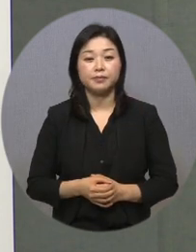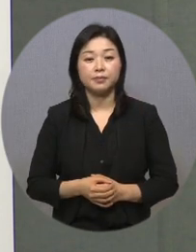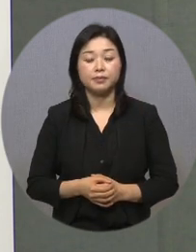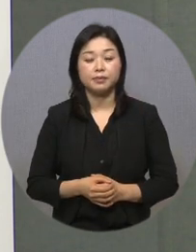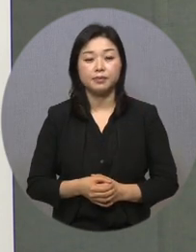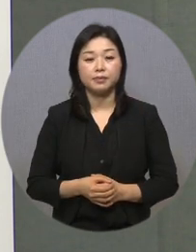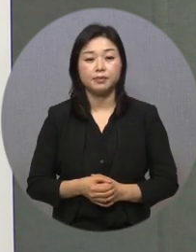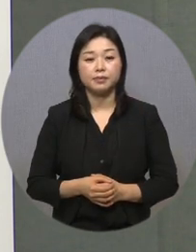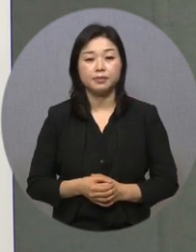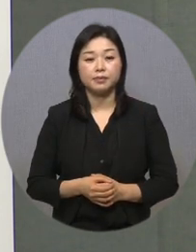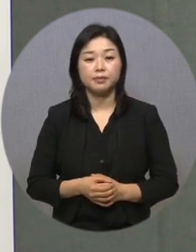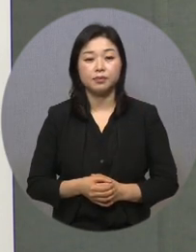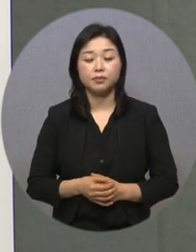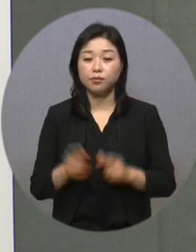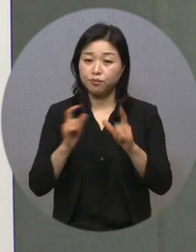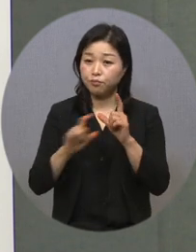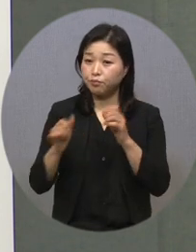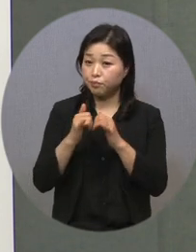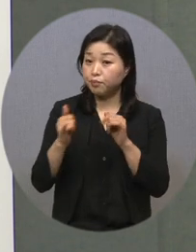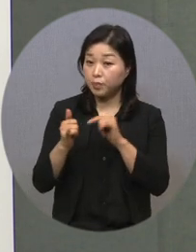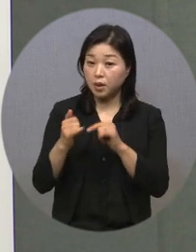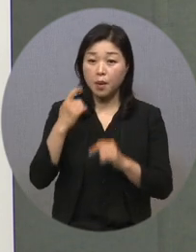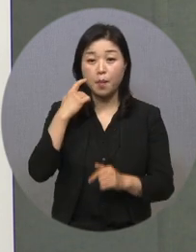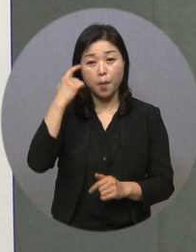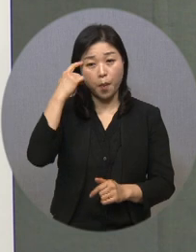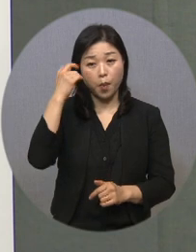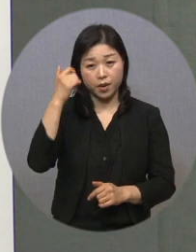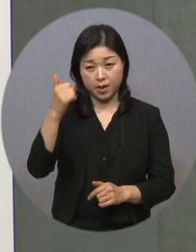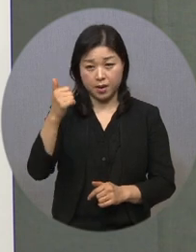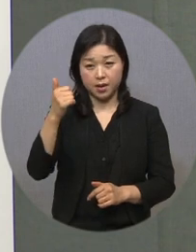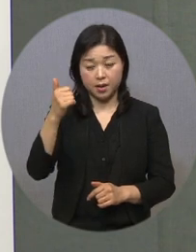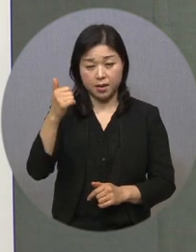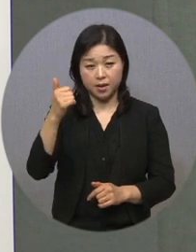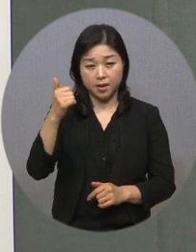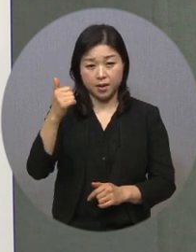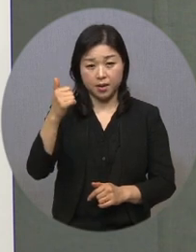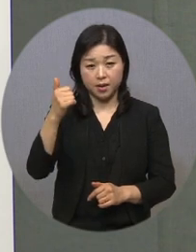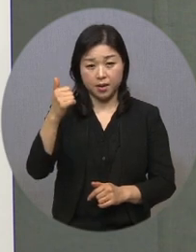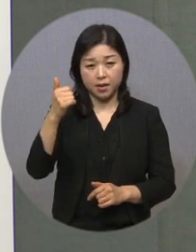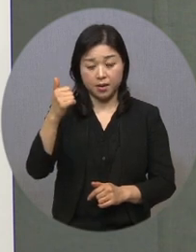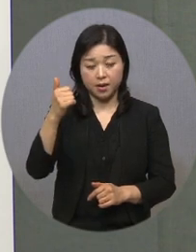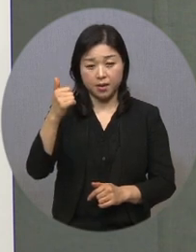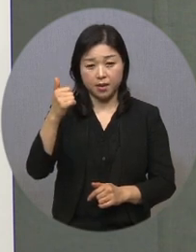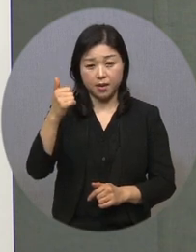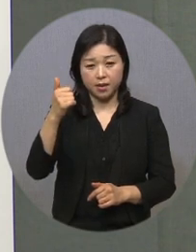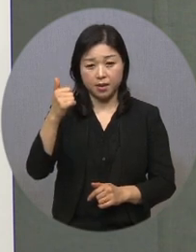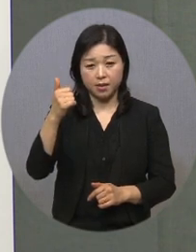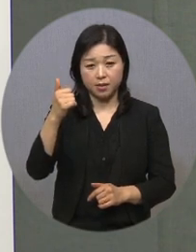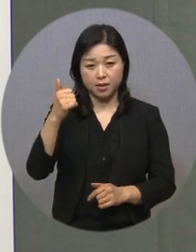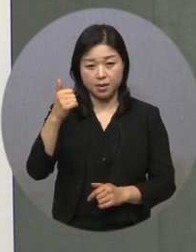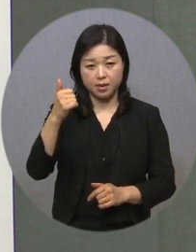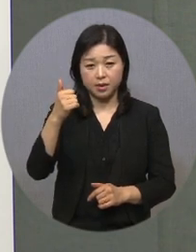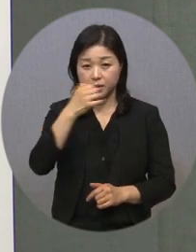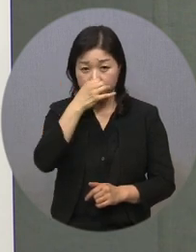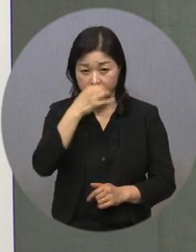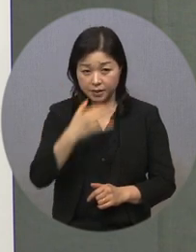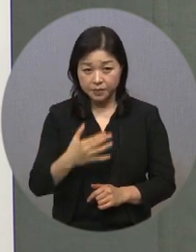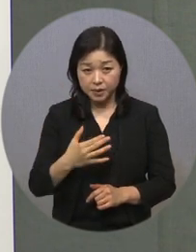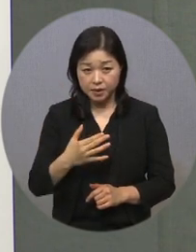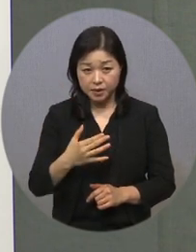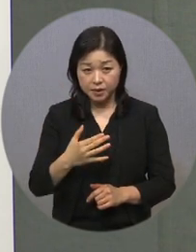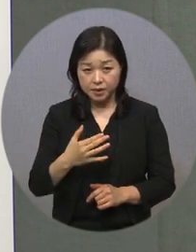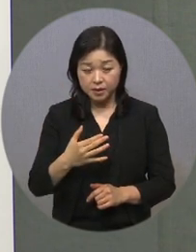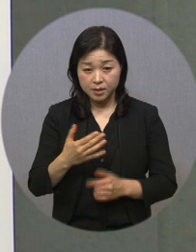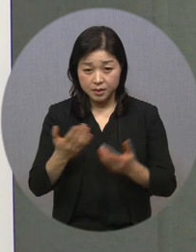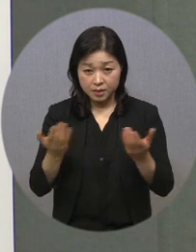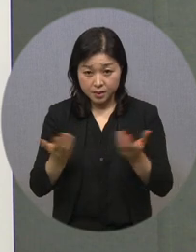분은 목회자라는 아주 힘든 길을 그냥 팽개치고